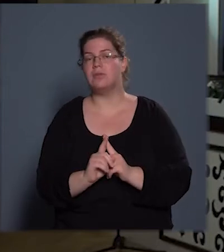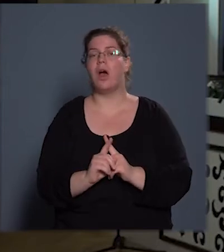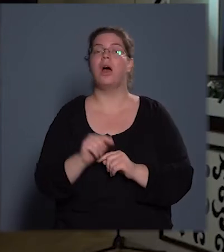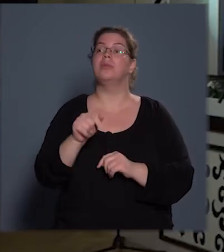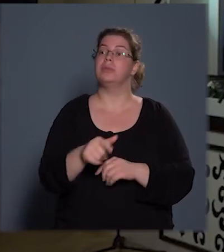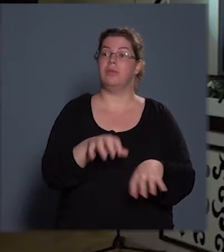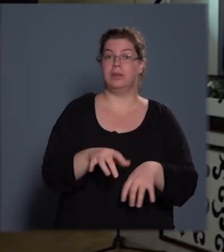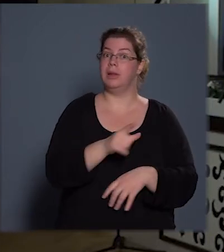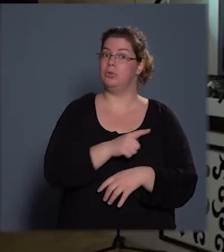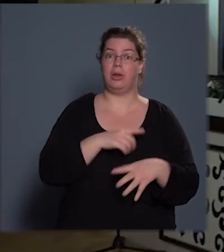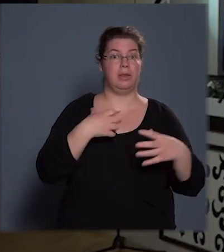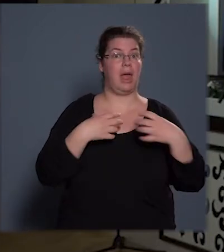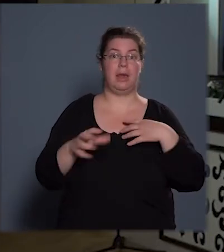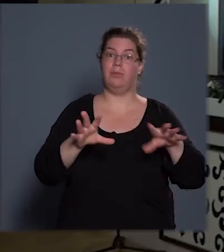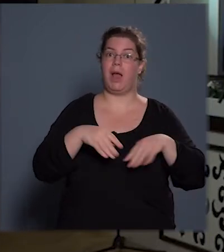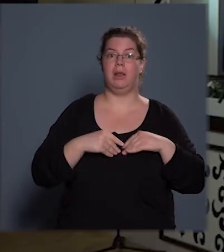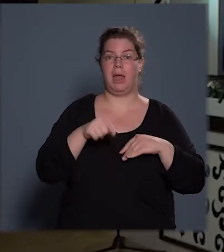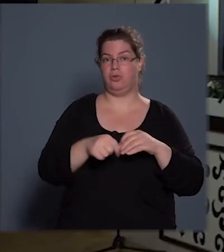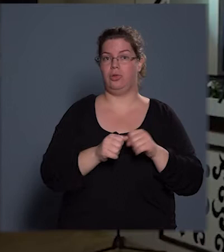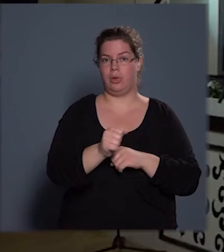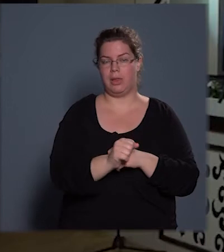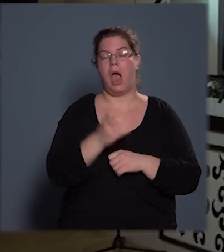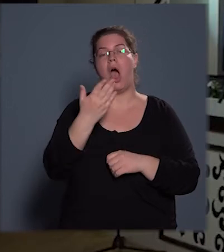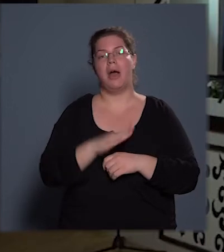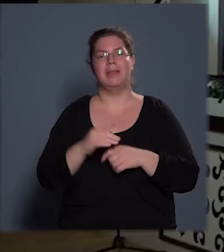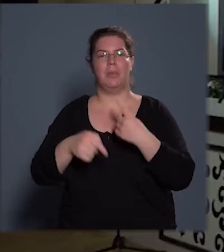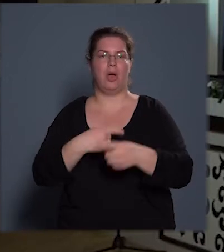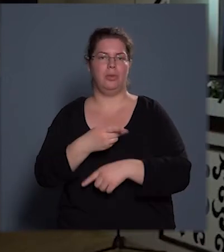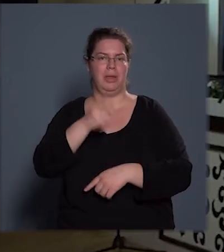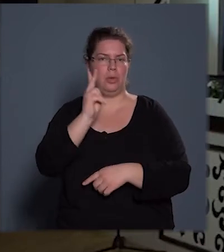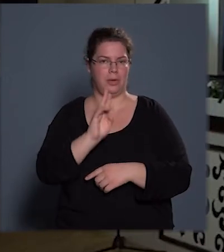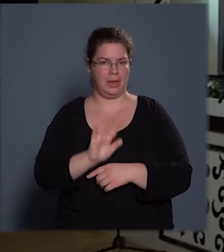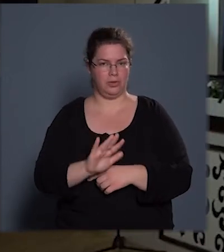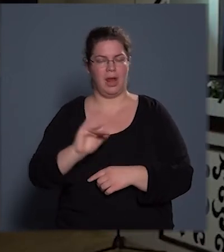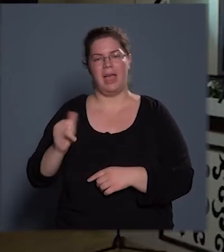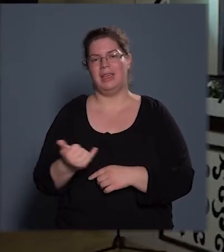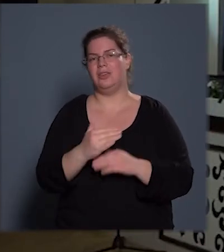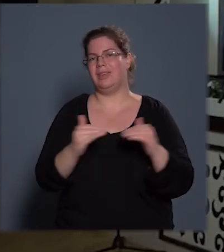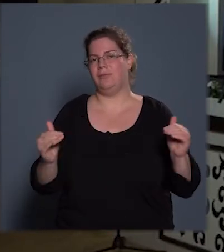csak szerepvállalásra törekszetek, hanem hagyományőrzésre